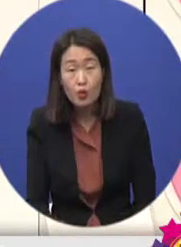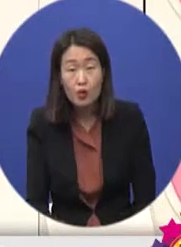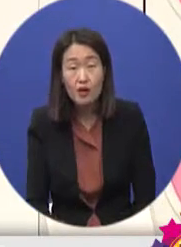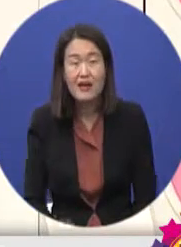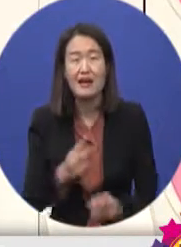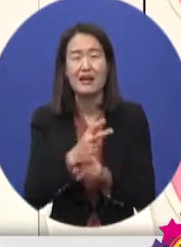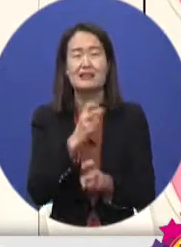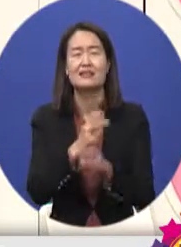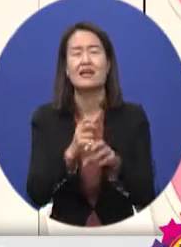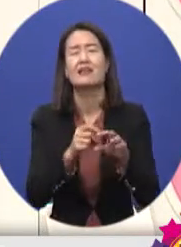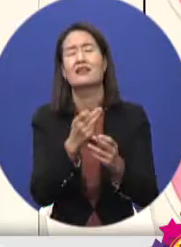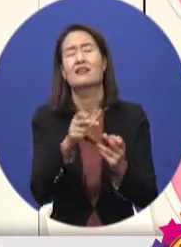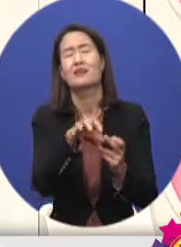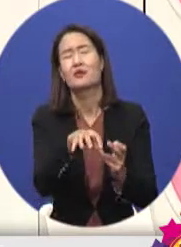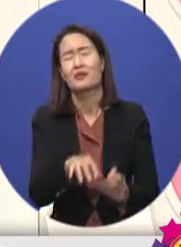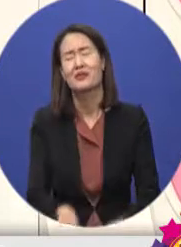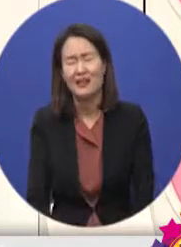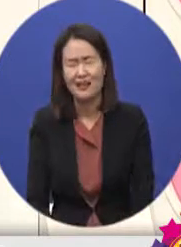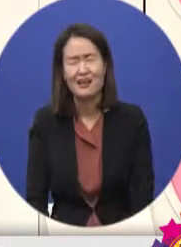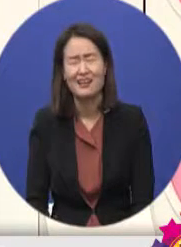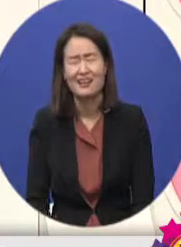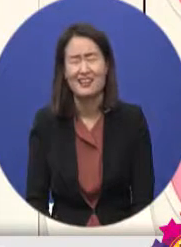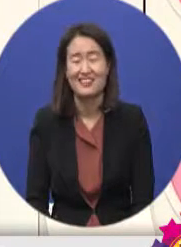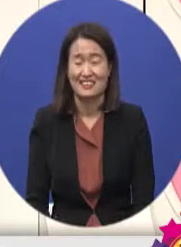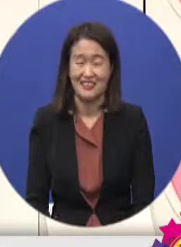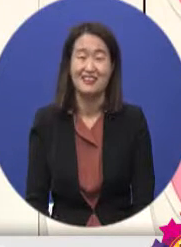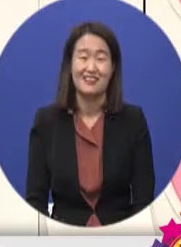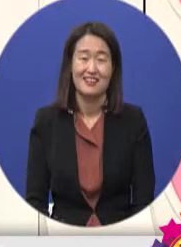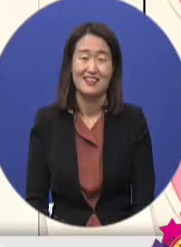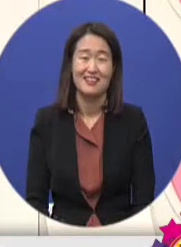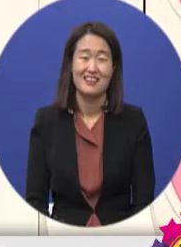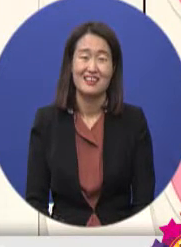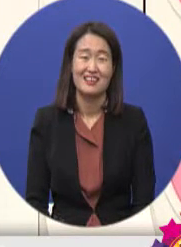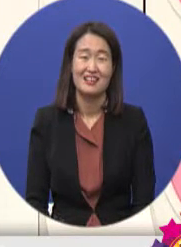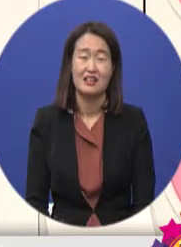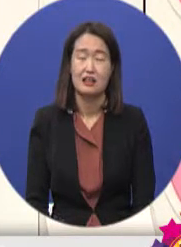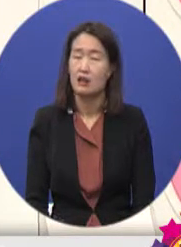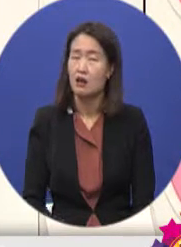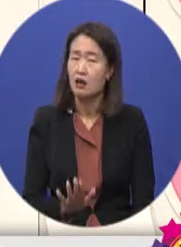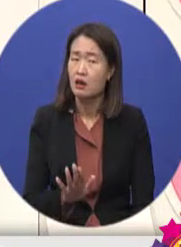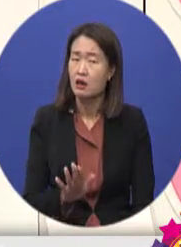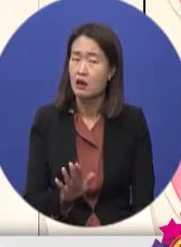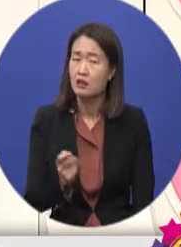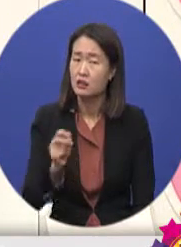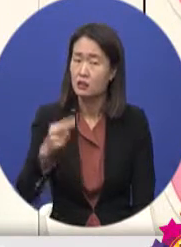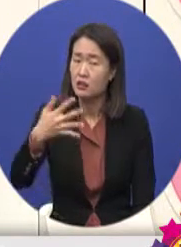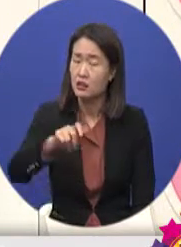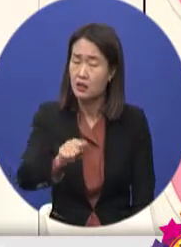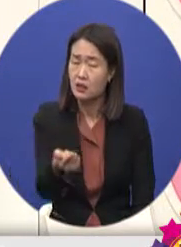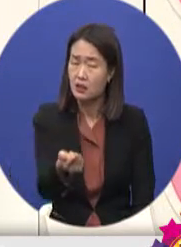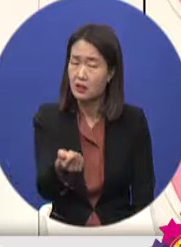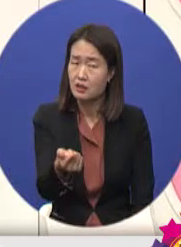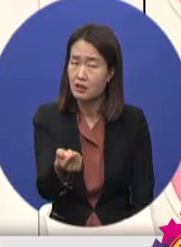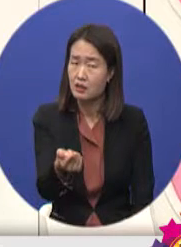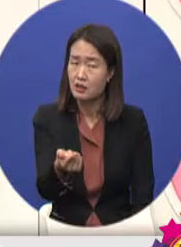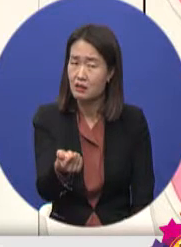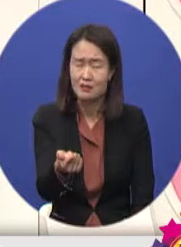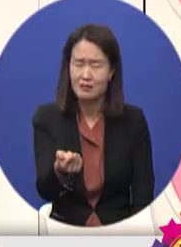까치산역 있는데요. 아, 까치산역 있는데. 네. 가만있어. 텔레비전 켜놓으셨나요?